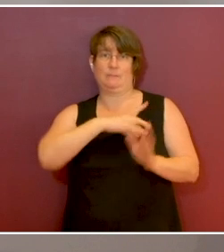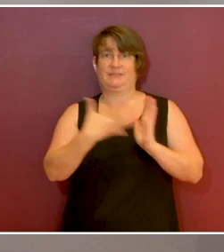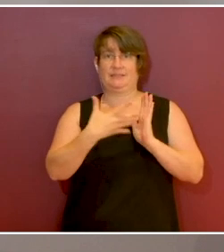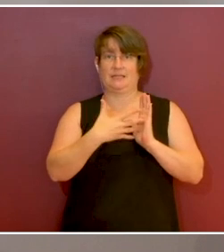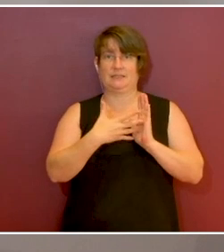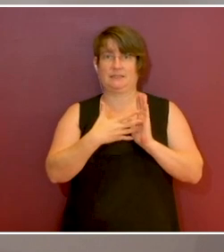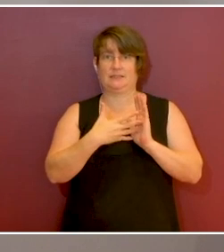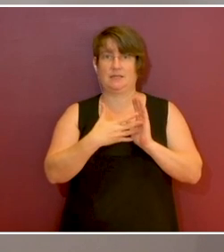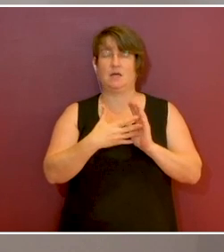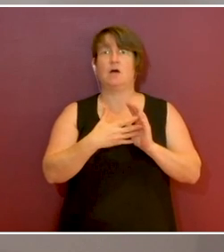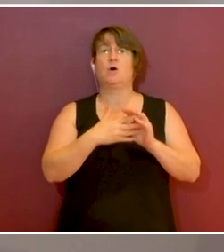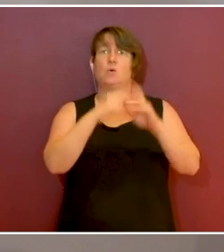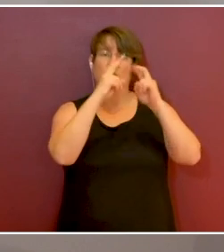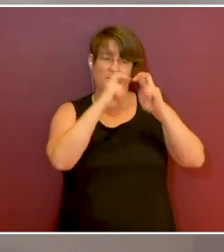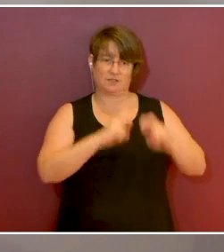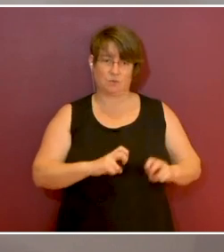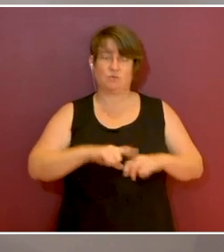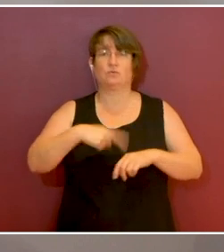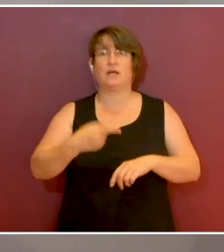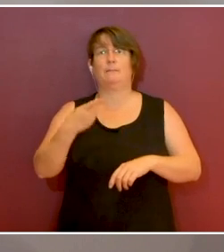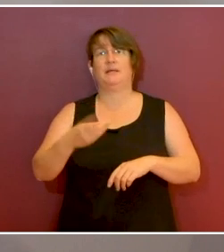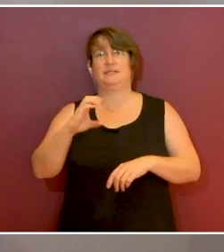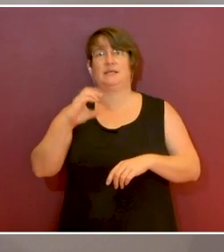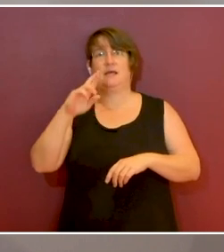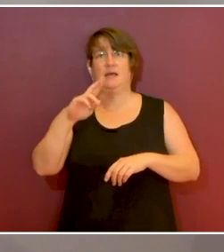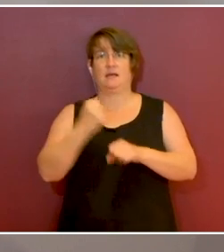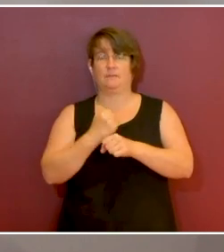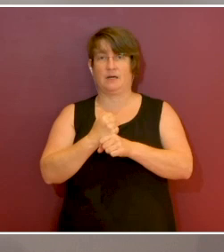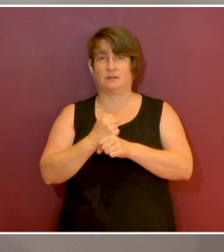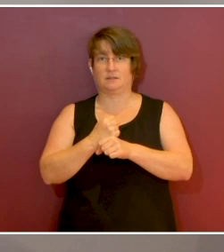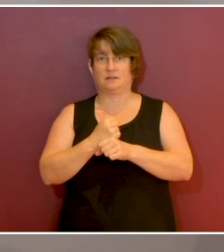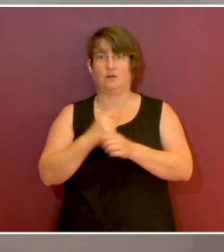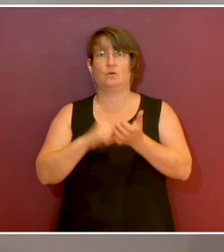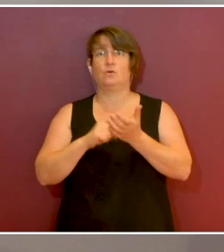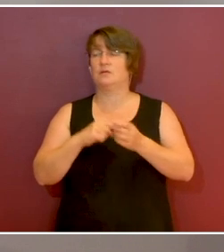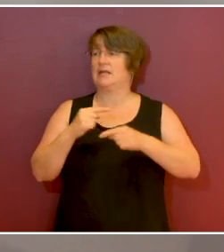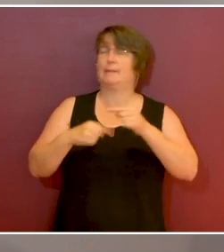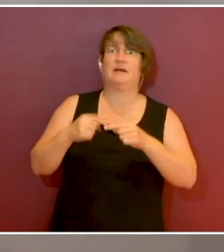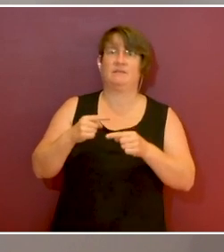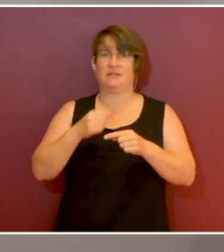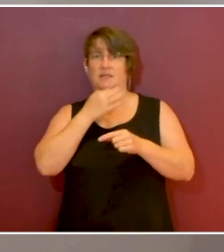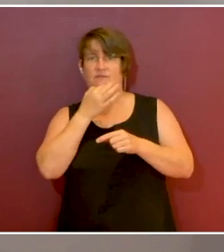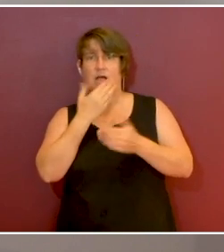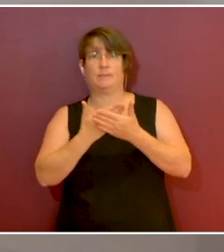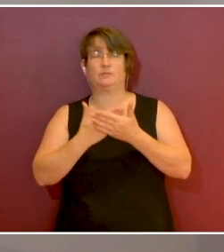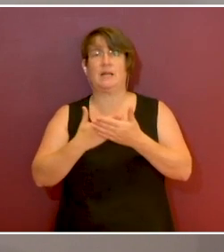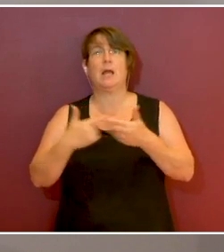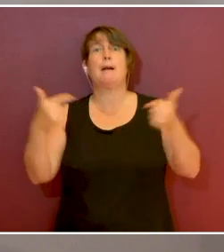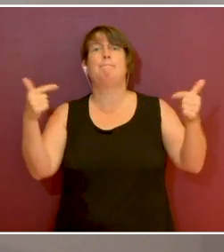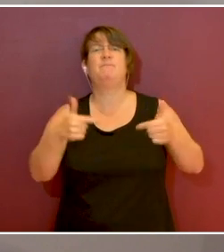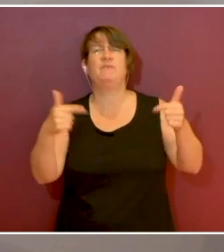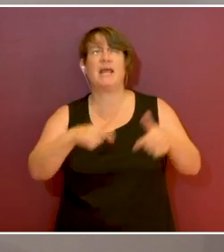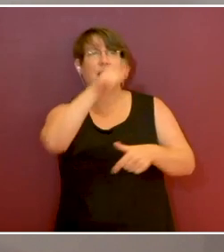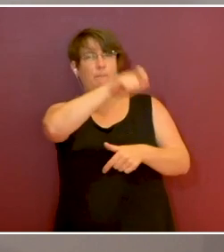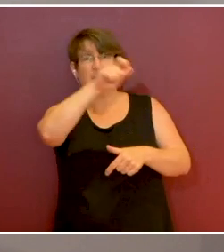PCR gemacht haben, weil ja immer wieder die Frage ist zum Beispiel bei Personal, also Pflegepersonal zum Beispiel,